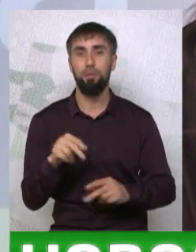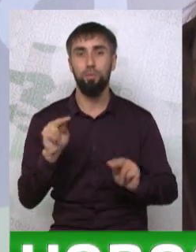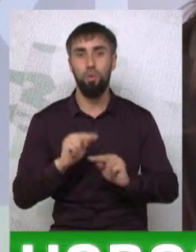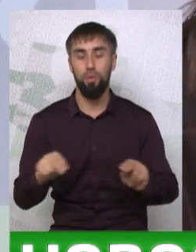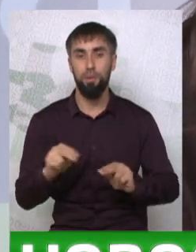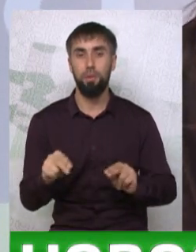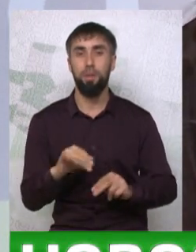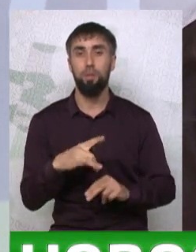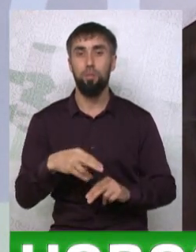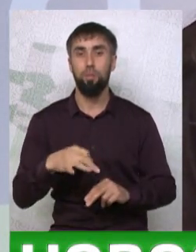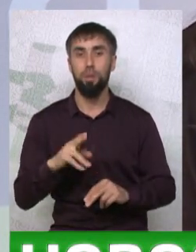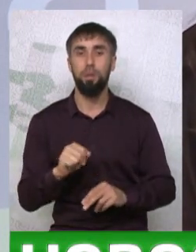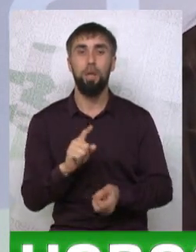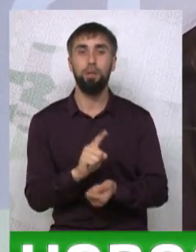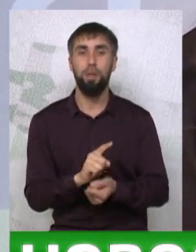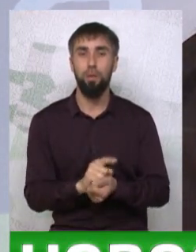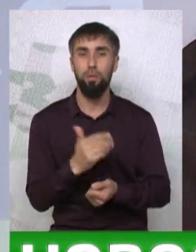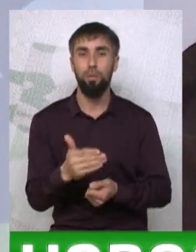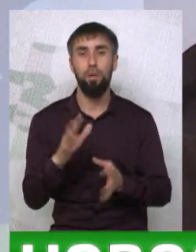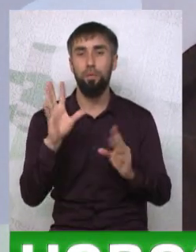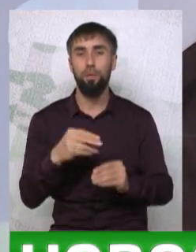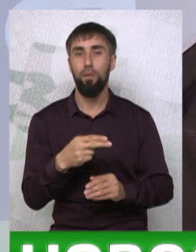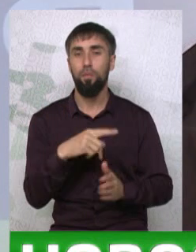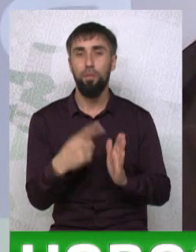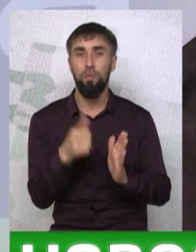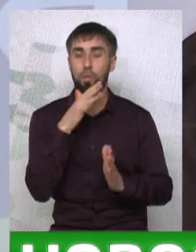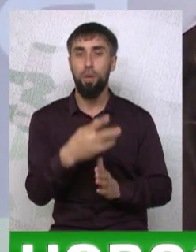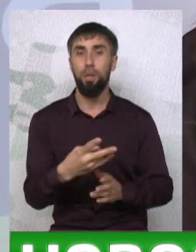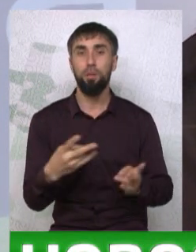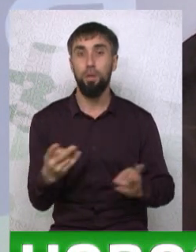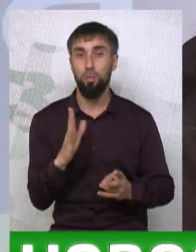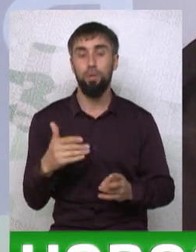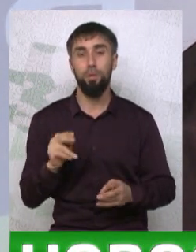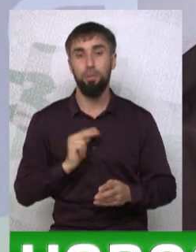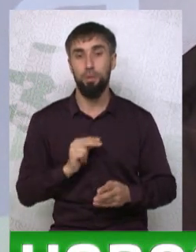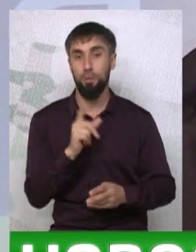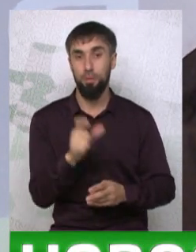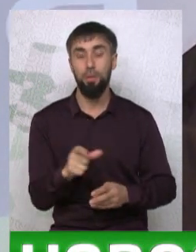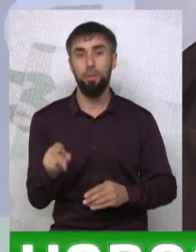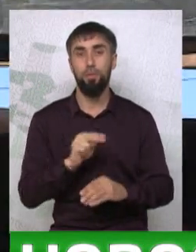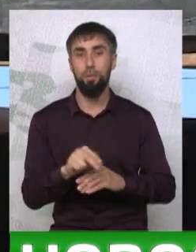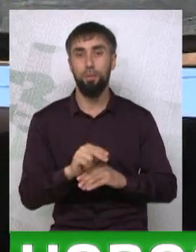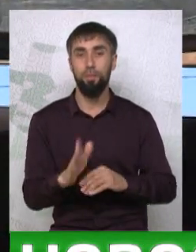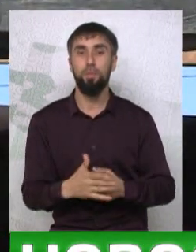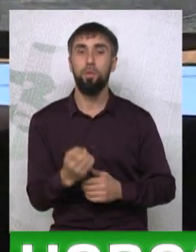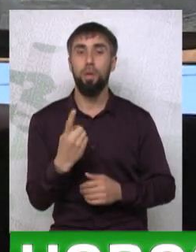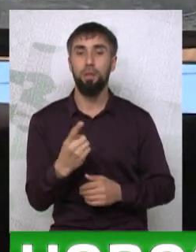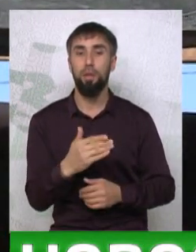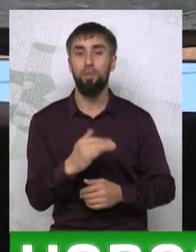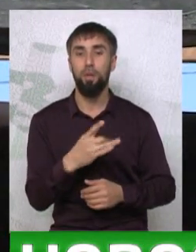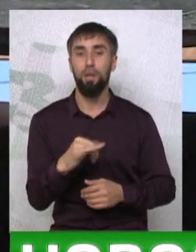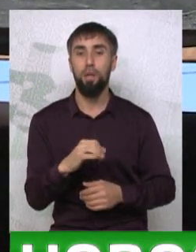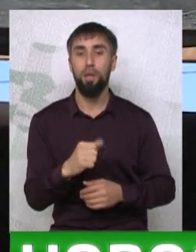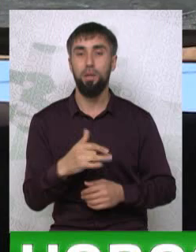по ипотеке, по налогообложению, по всем тем вопросам, которые будут касаться работы специалиста по недвижимости. Еще одно